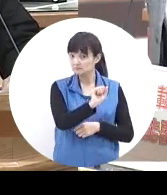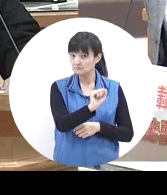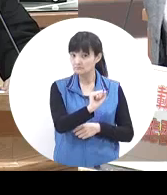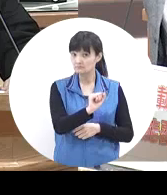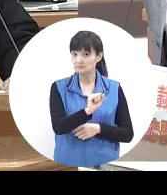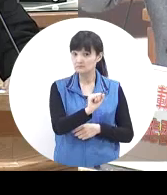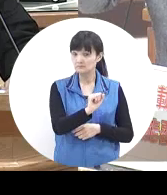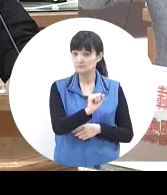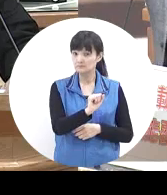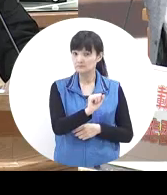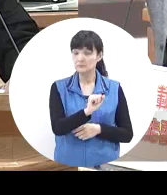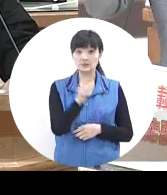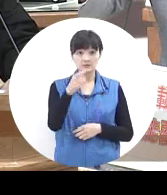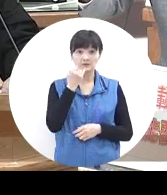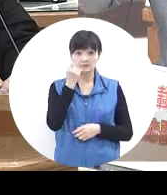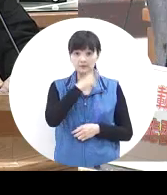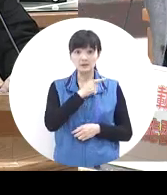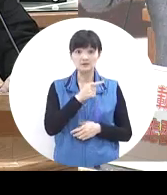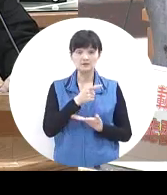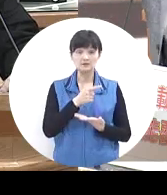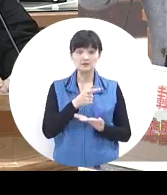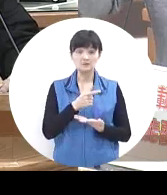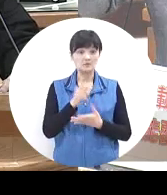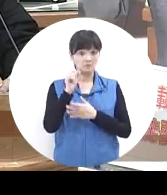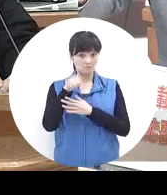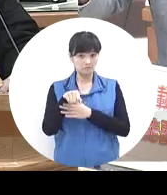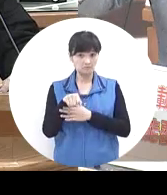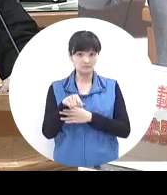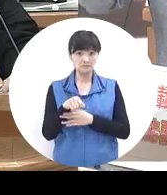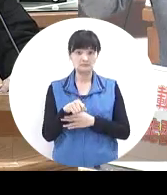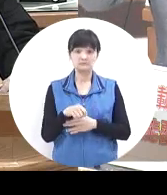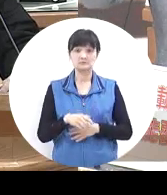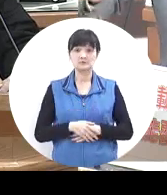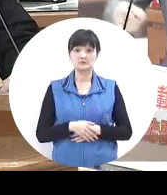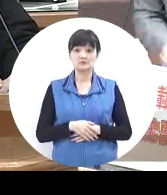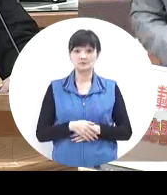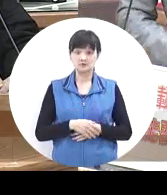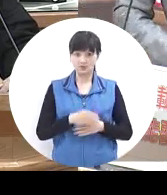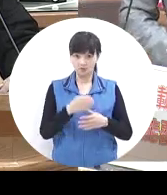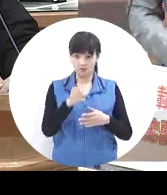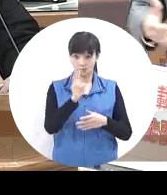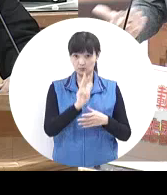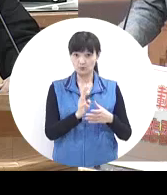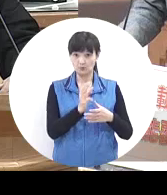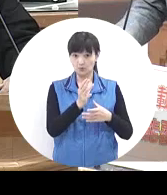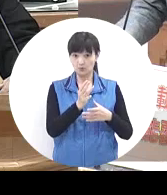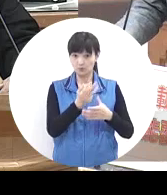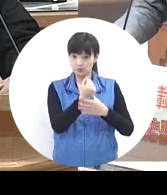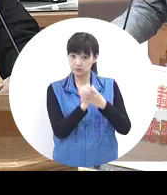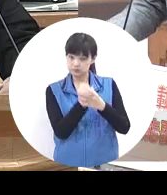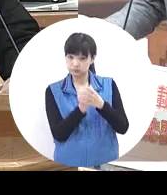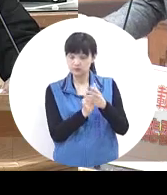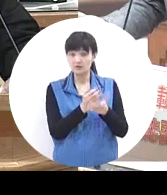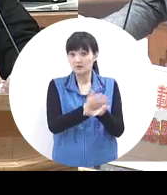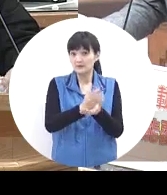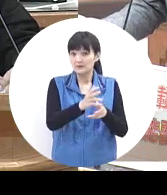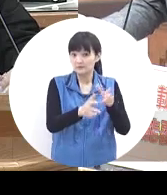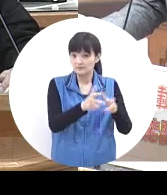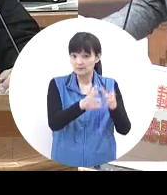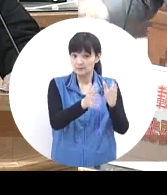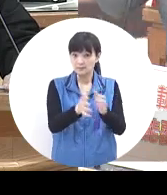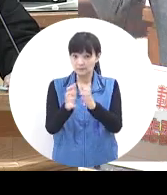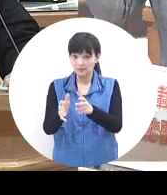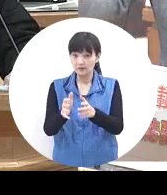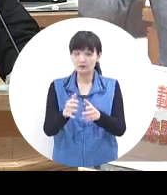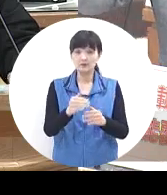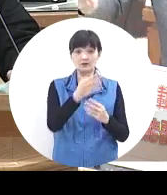可以承诺不能无条件的把这个水肥投入站设在芦洲？芦洲当地的污水接管率这么